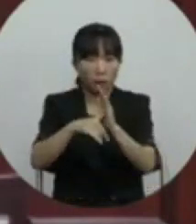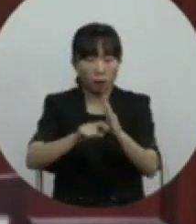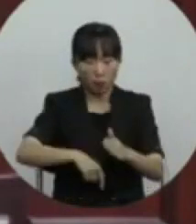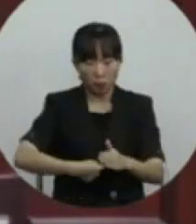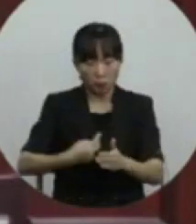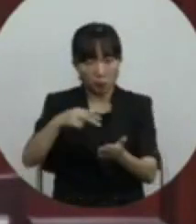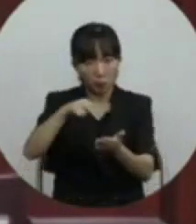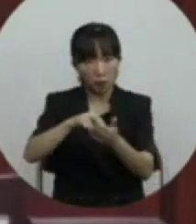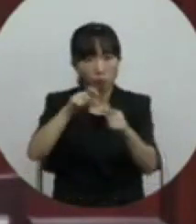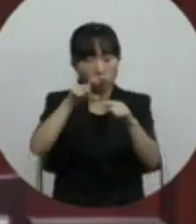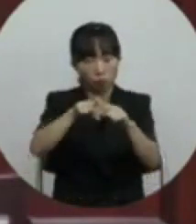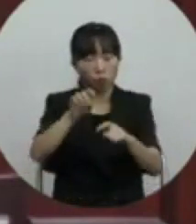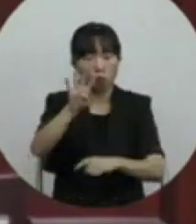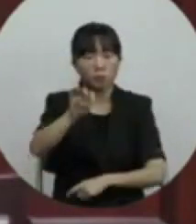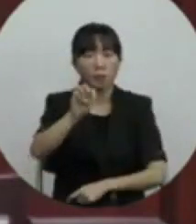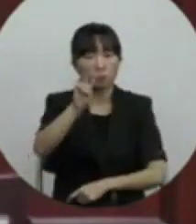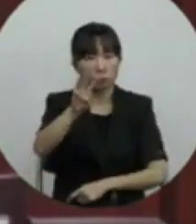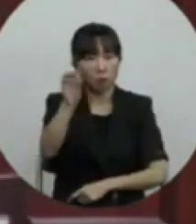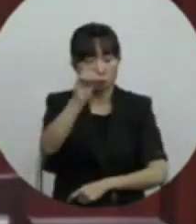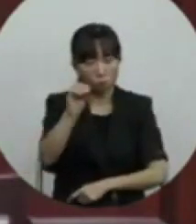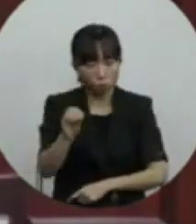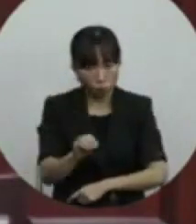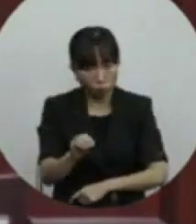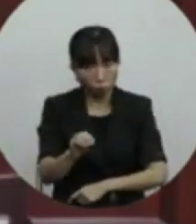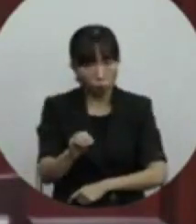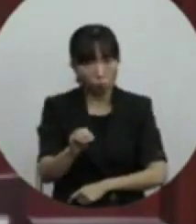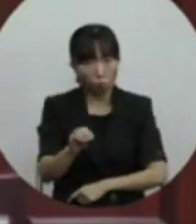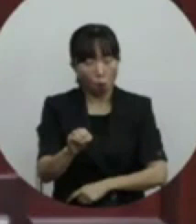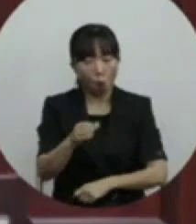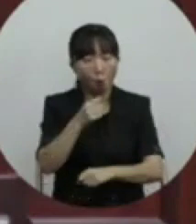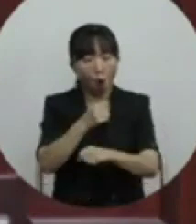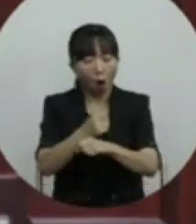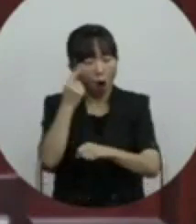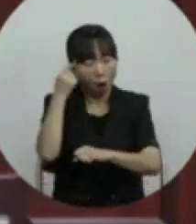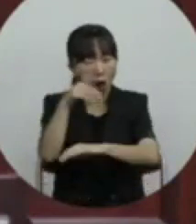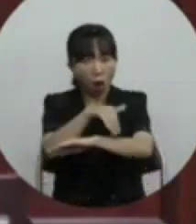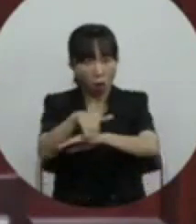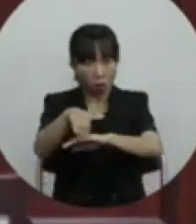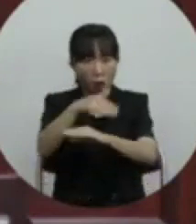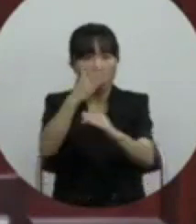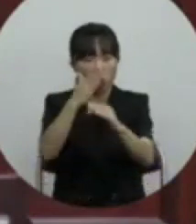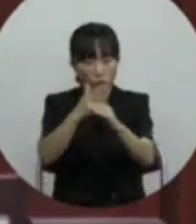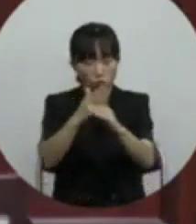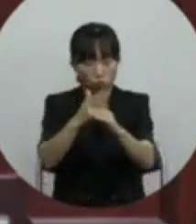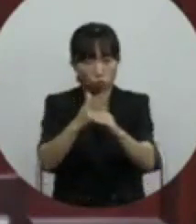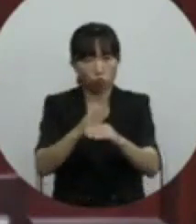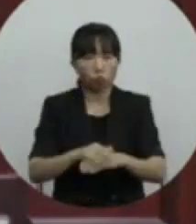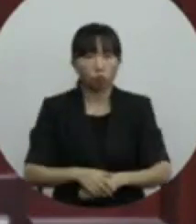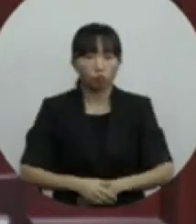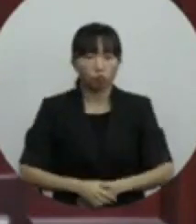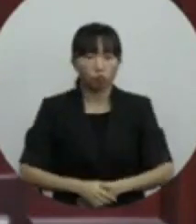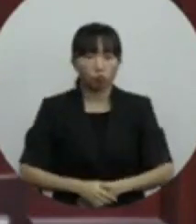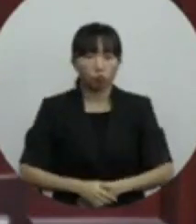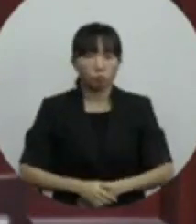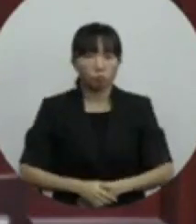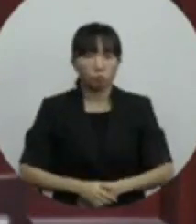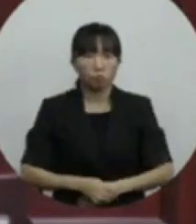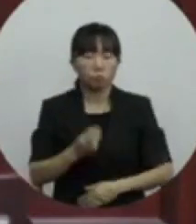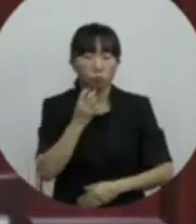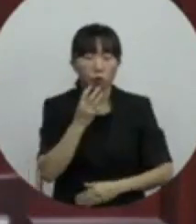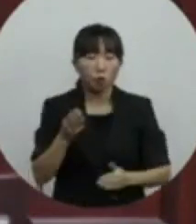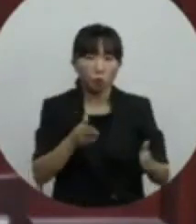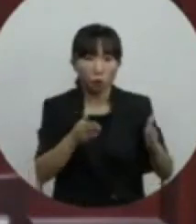자립률을 43%로 높일 계획을 수립하고 있는 것으로 알고 있습니다. 참 고무적인 계획입니다. 이는